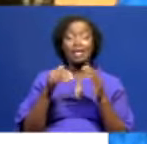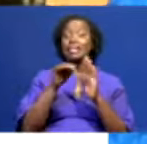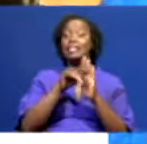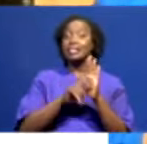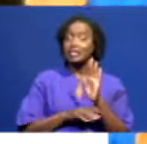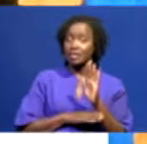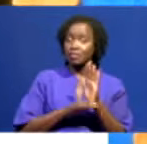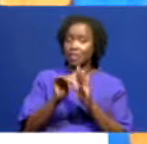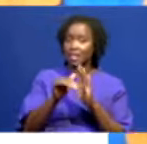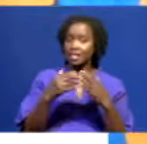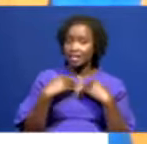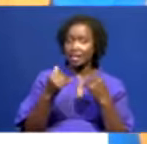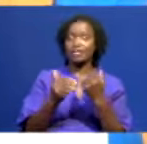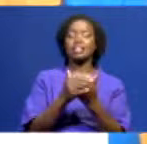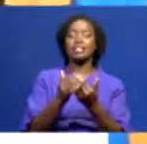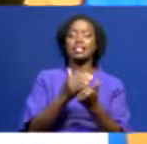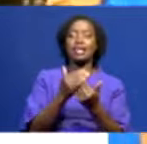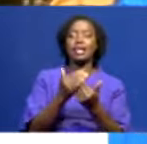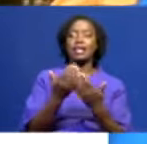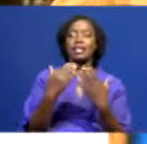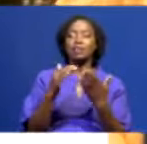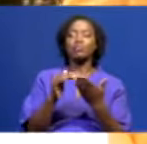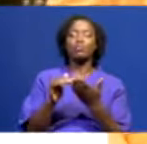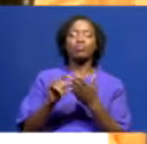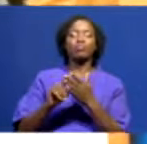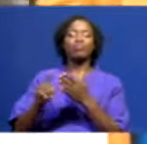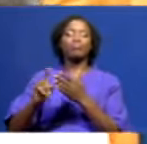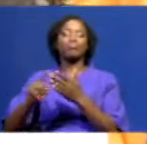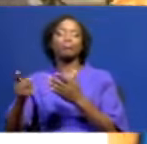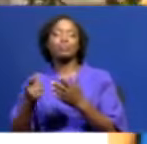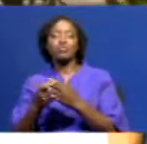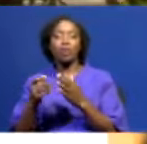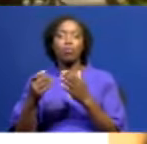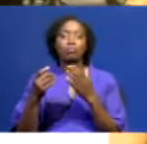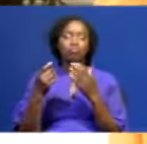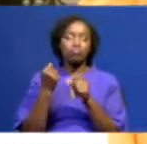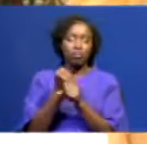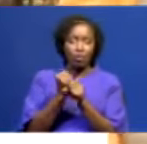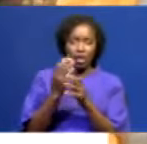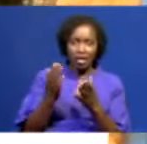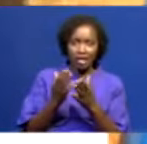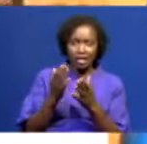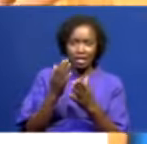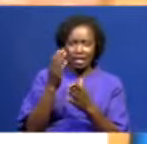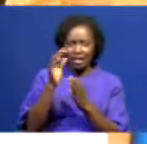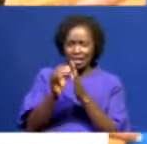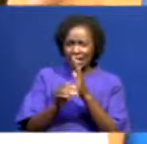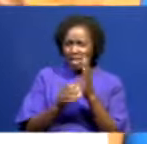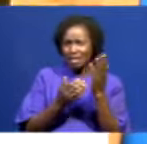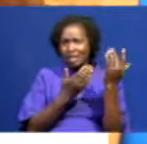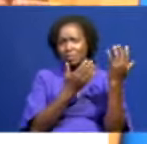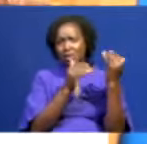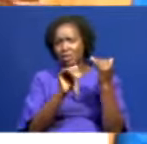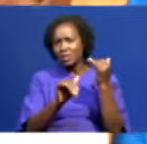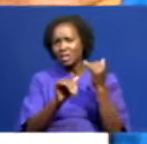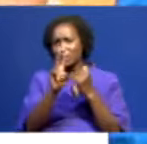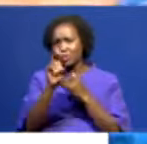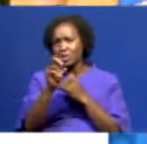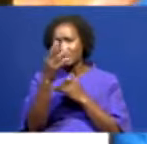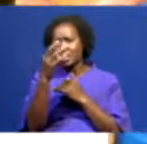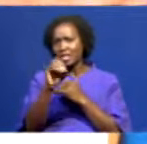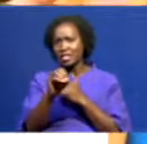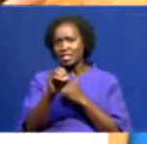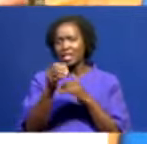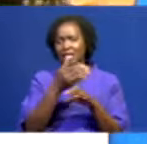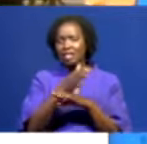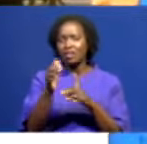that healthcare are the people who are running away from their practice the most. And there is a projection that by 2030, we'll have lost like